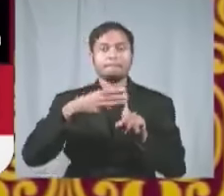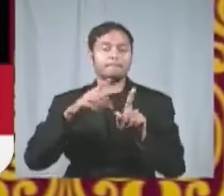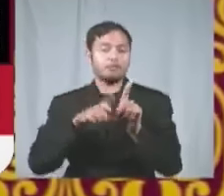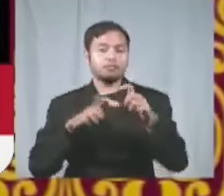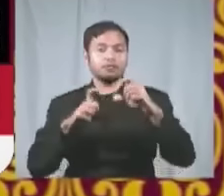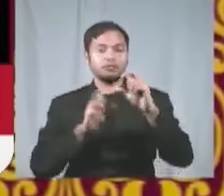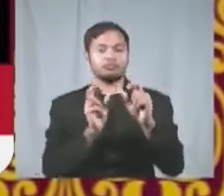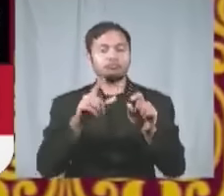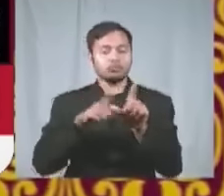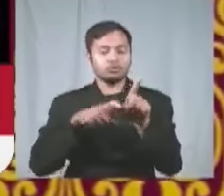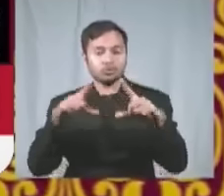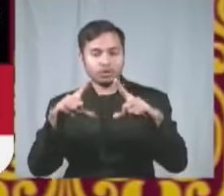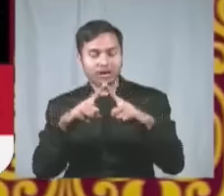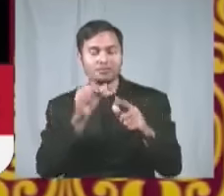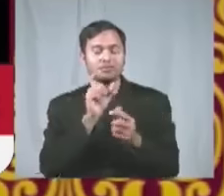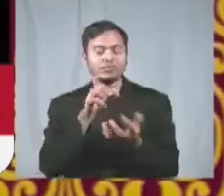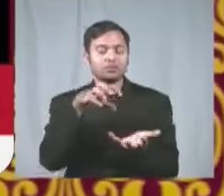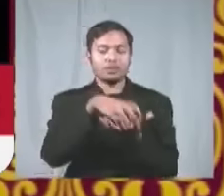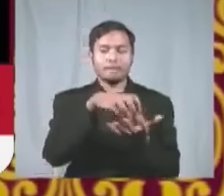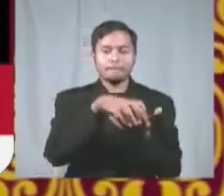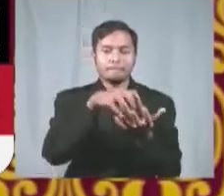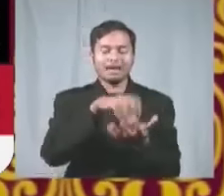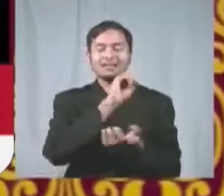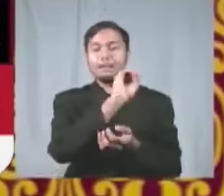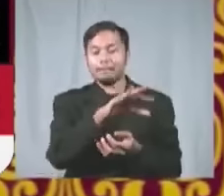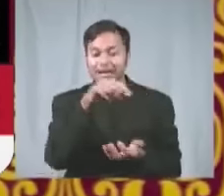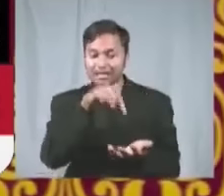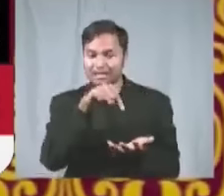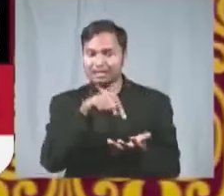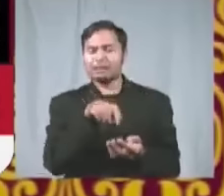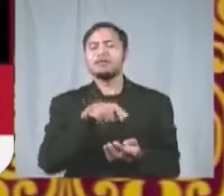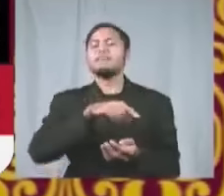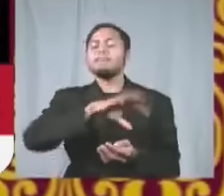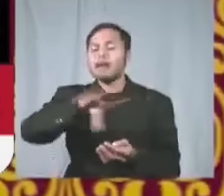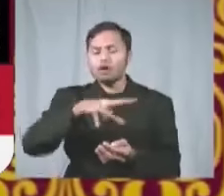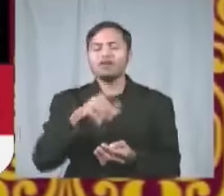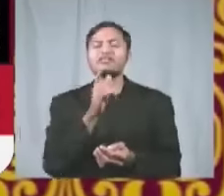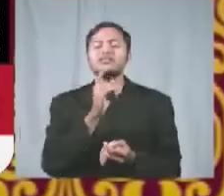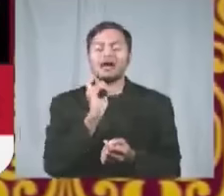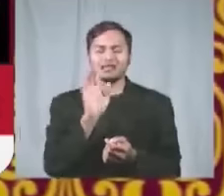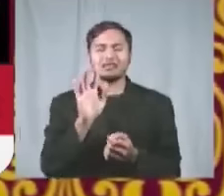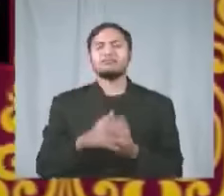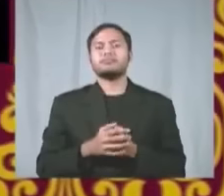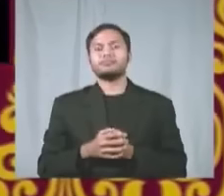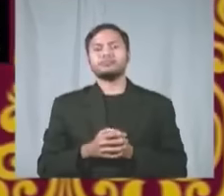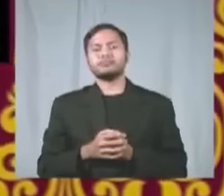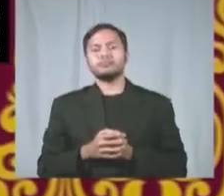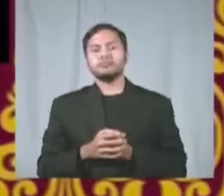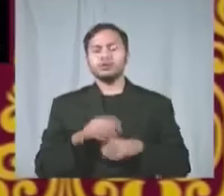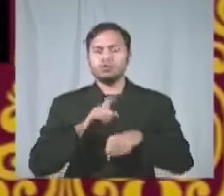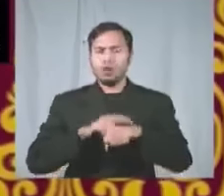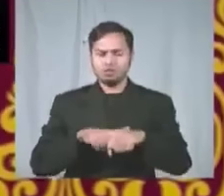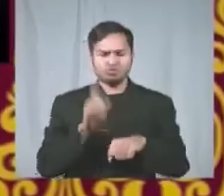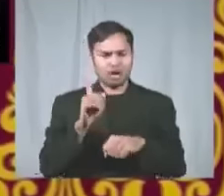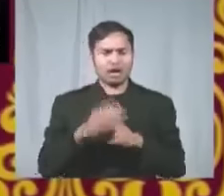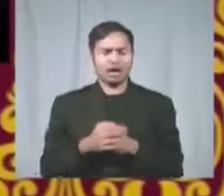gubernur, tempat pembuangan air sampah ini akan segera kami laksanakan. Demikian. Masih ada waktu? Masih ada waktu, boleh silakan